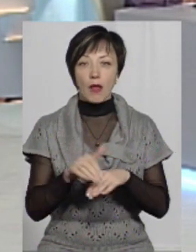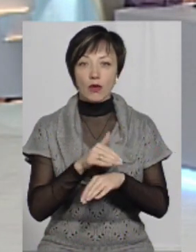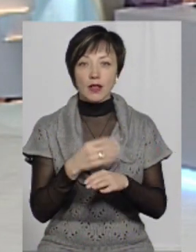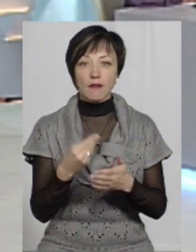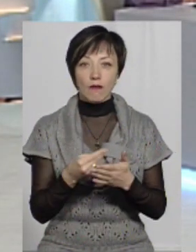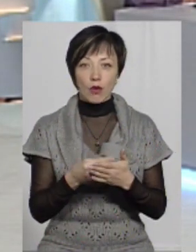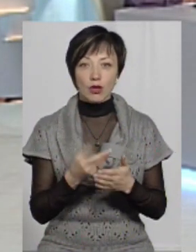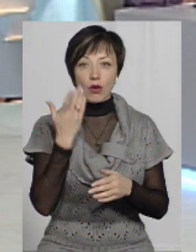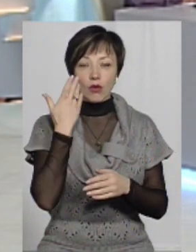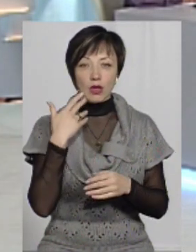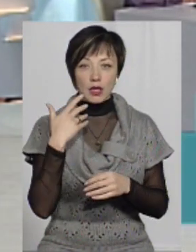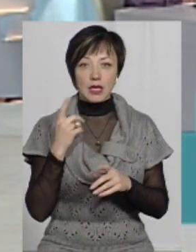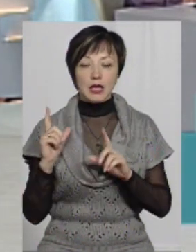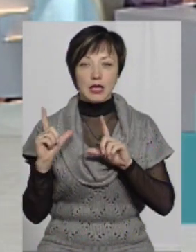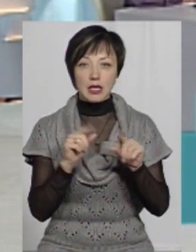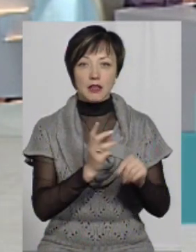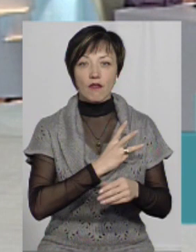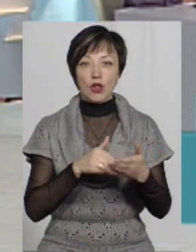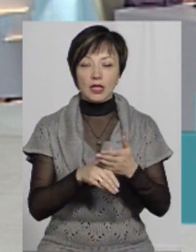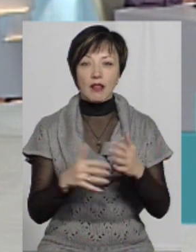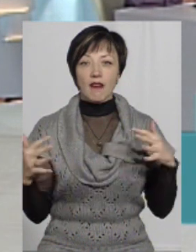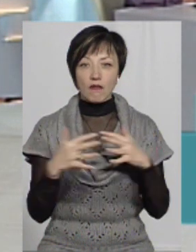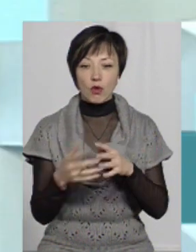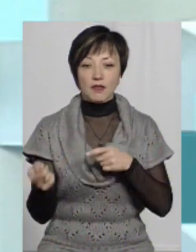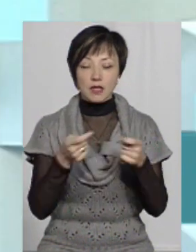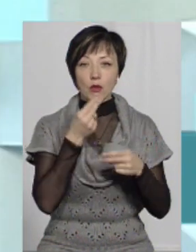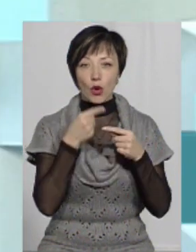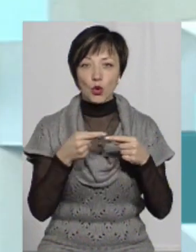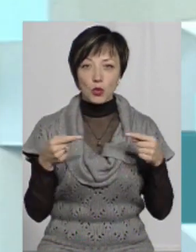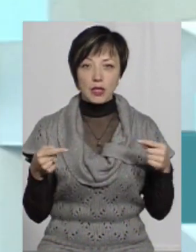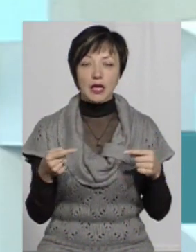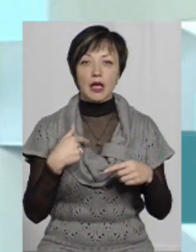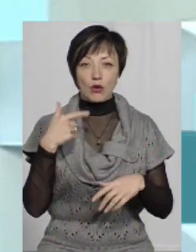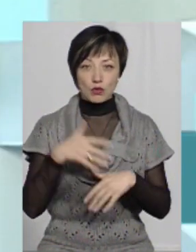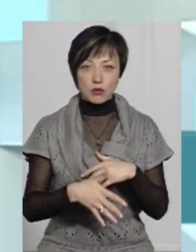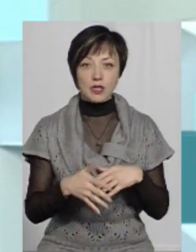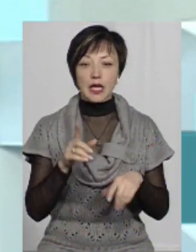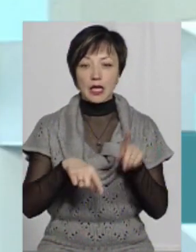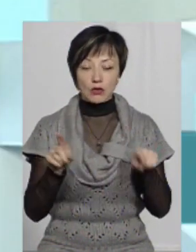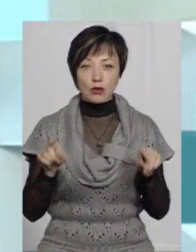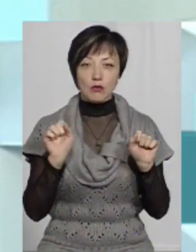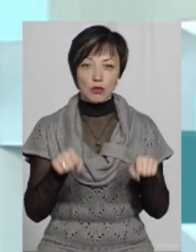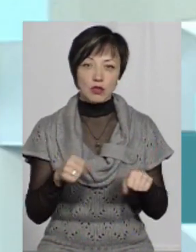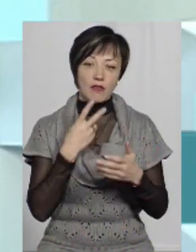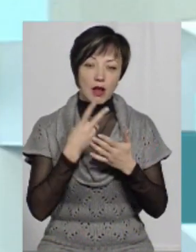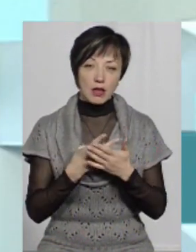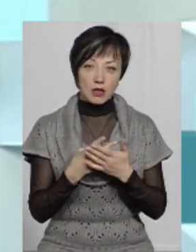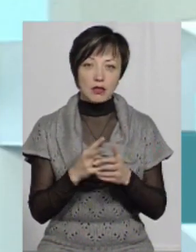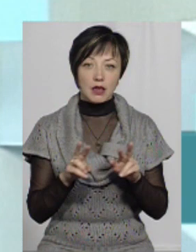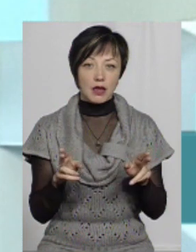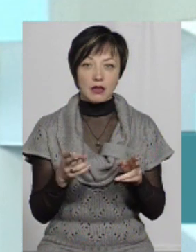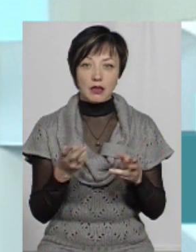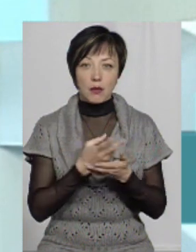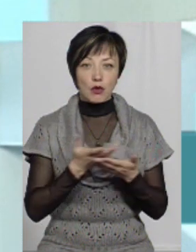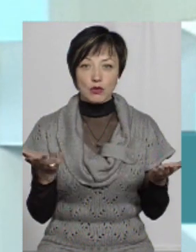коли, наприклад, їде волонтер на фронт, везе продукти, і тому я розумію, що іноді може виглядати от